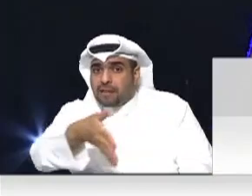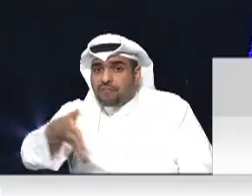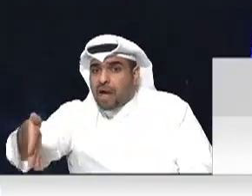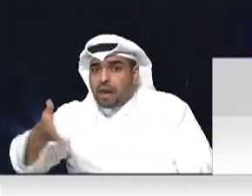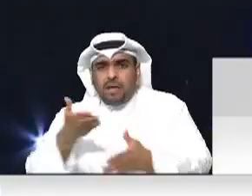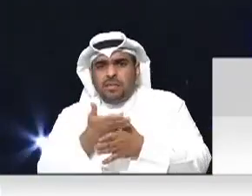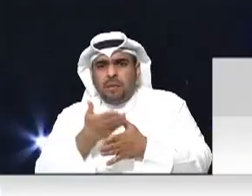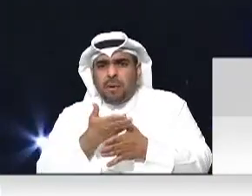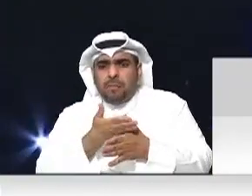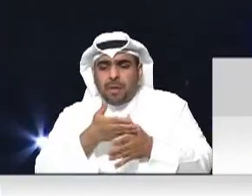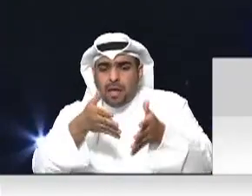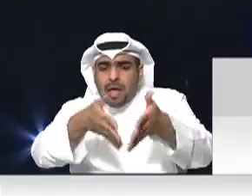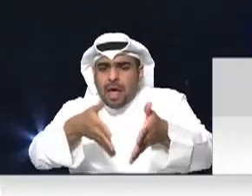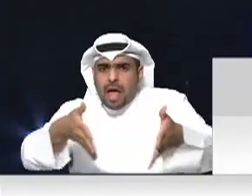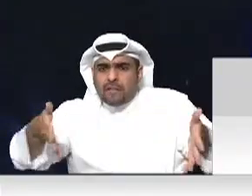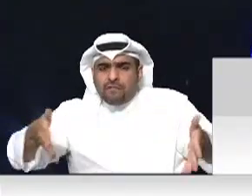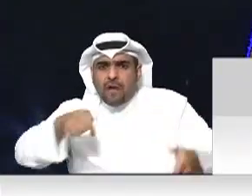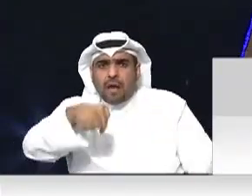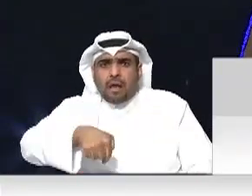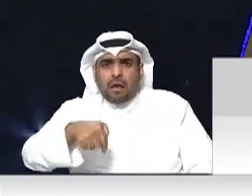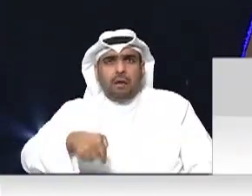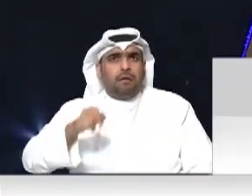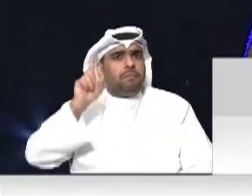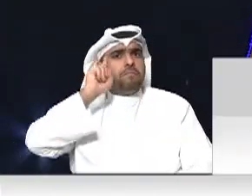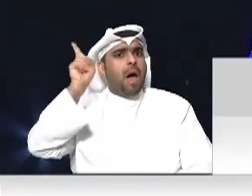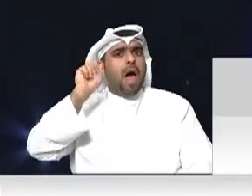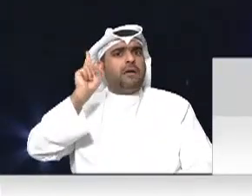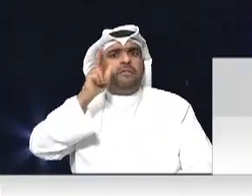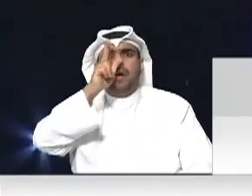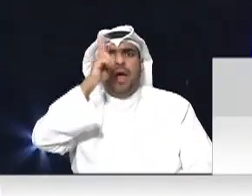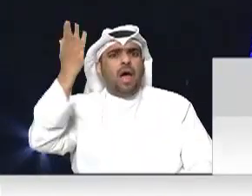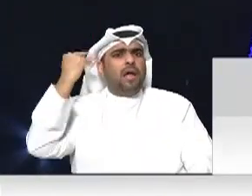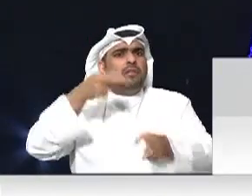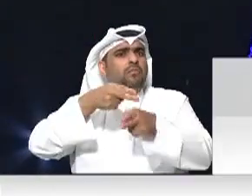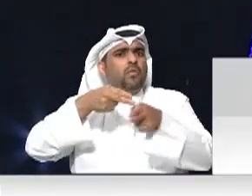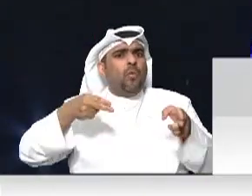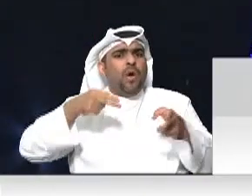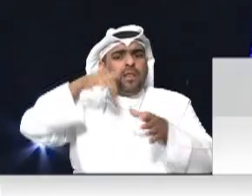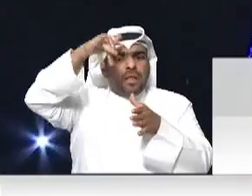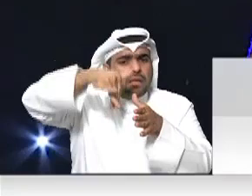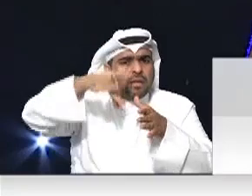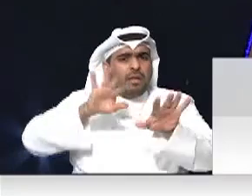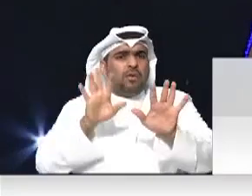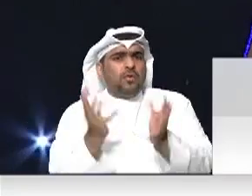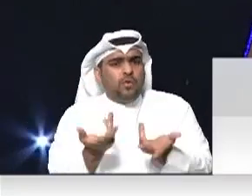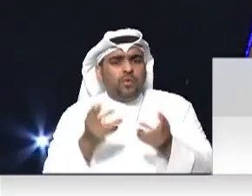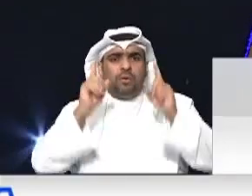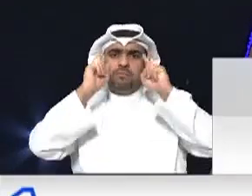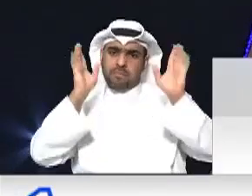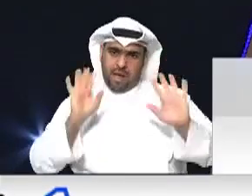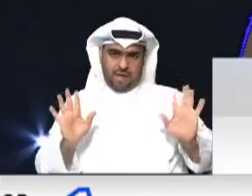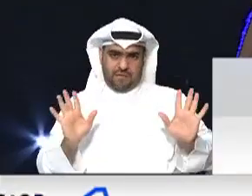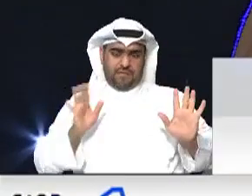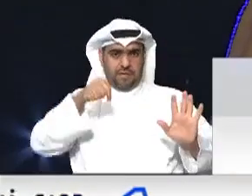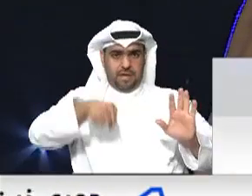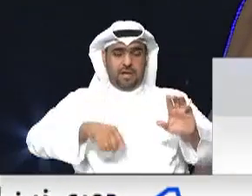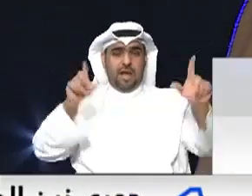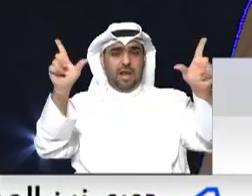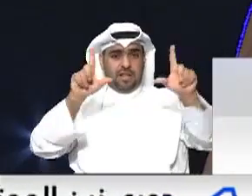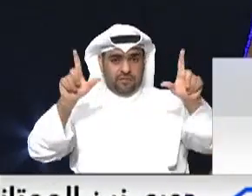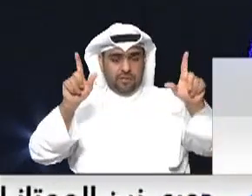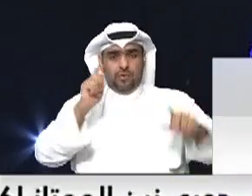مهم جدا اني متعرفون على الامور هذه يمكن الان الصحافه والتلفزيون